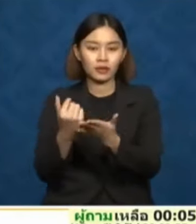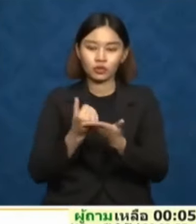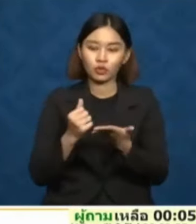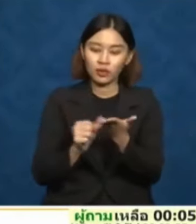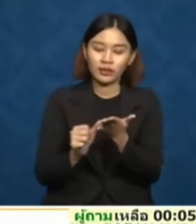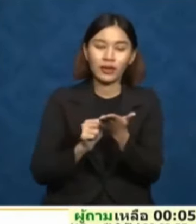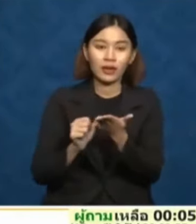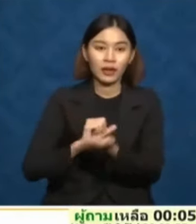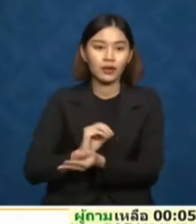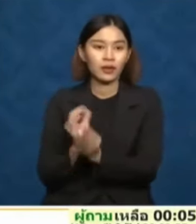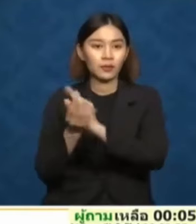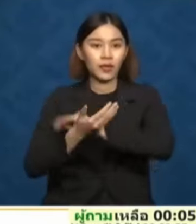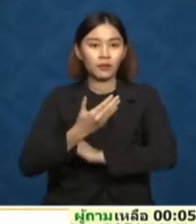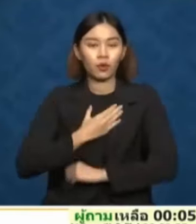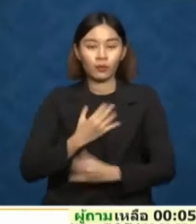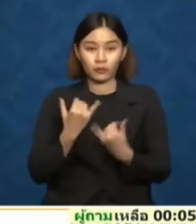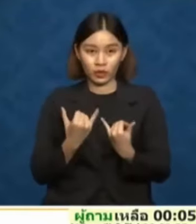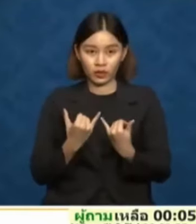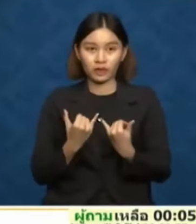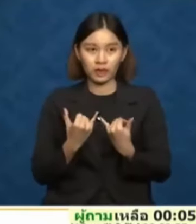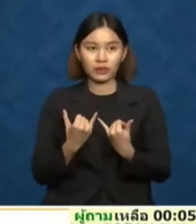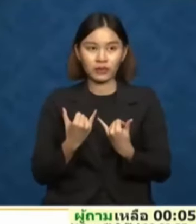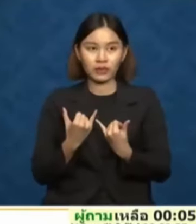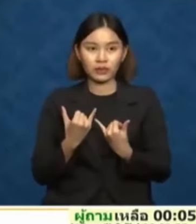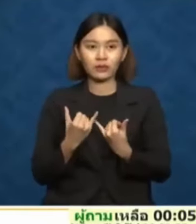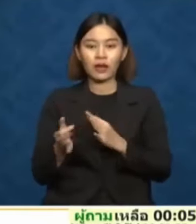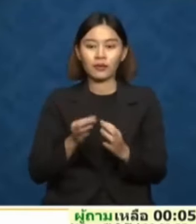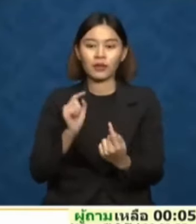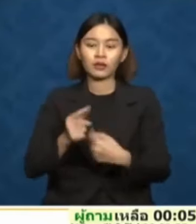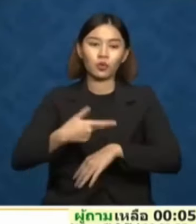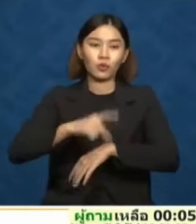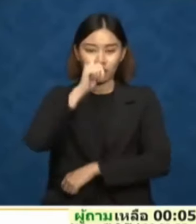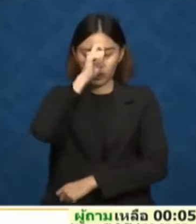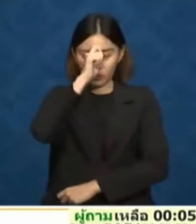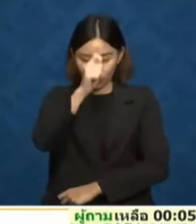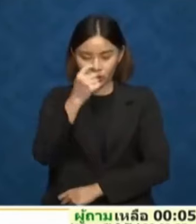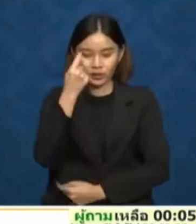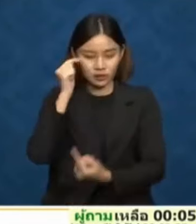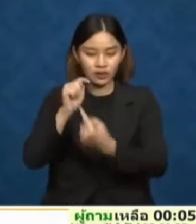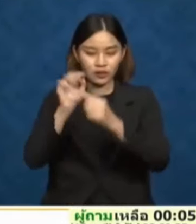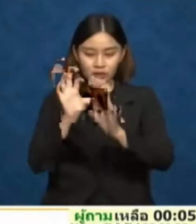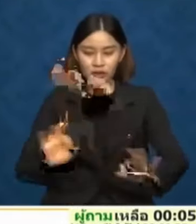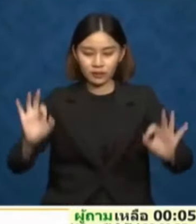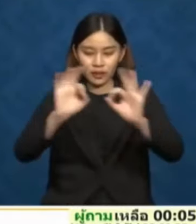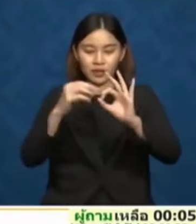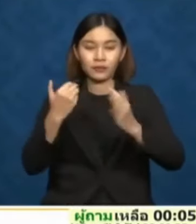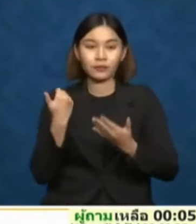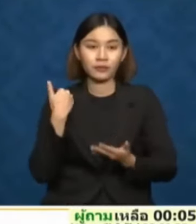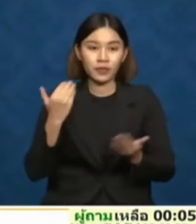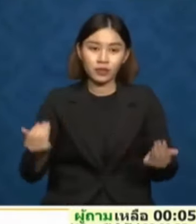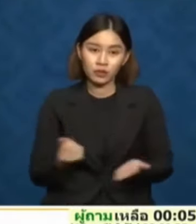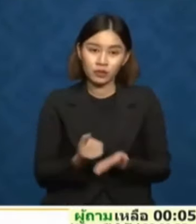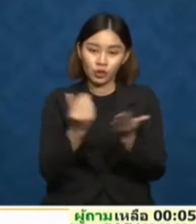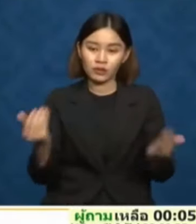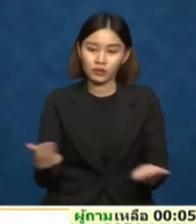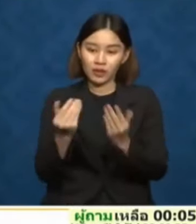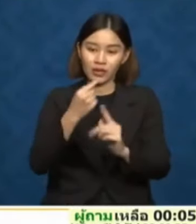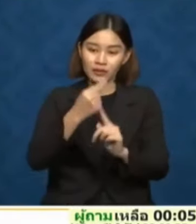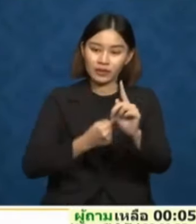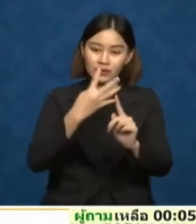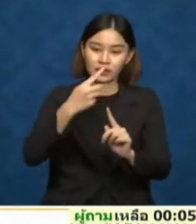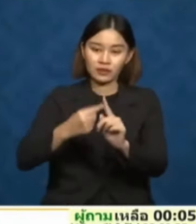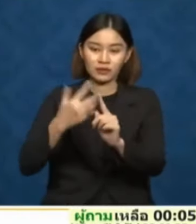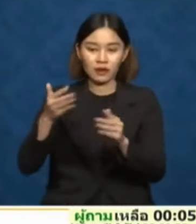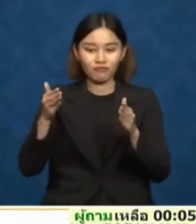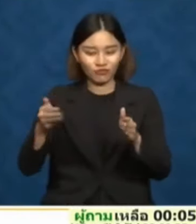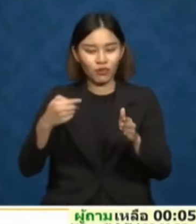ไขผมอยู่ตรงนี้ผมเรียนกับท่านประธานด้วยความเคารพครับให้ความสำคัญเร่งมมากแล้วก็ขับเคลื่อนมาภายใน 4-5เดือนเนี่ยผม